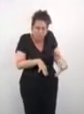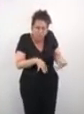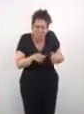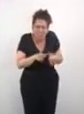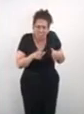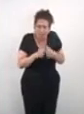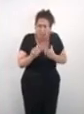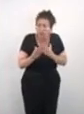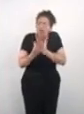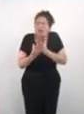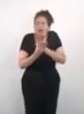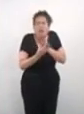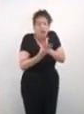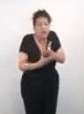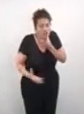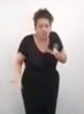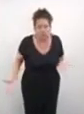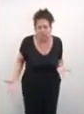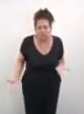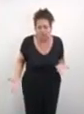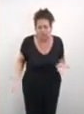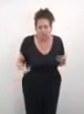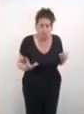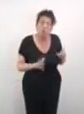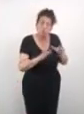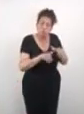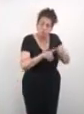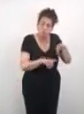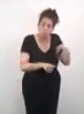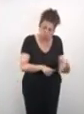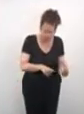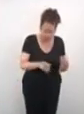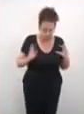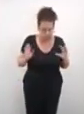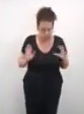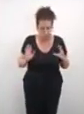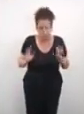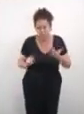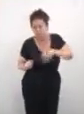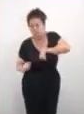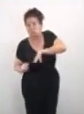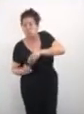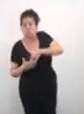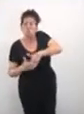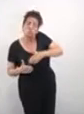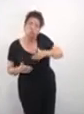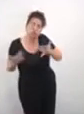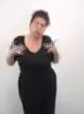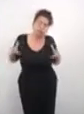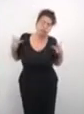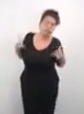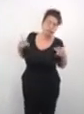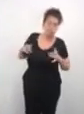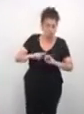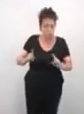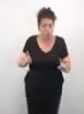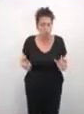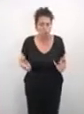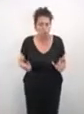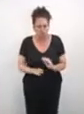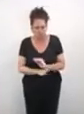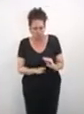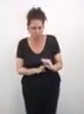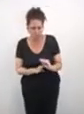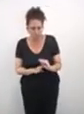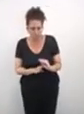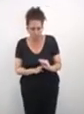faire. Par ailleurs, nous ne défonçons pas de nos responsabilités quand nous disons que la sécurité est une